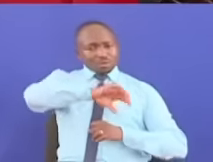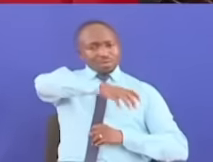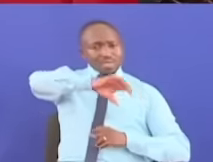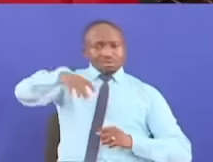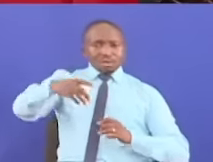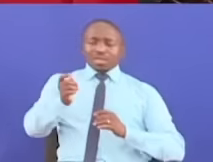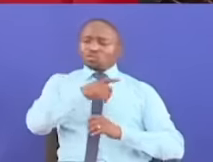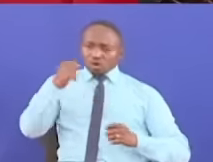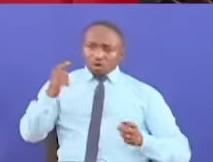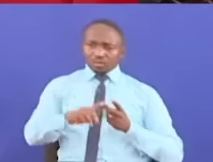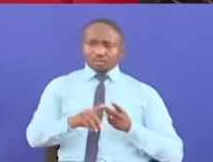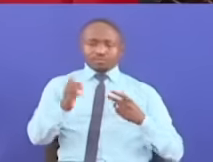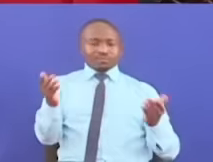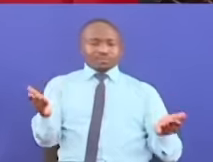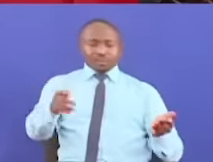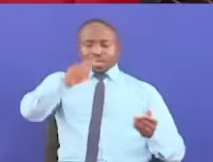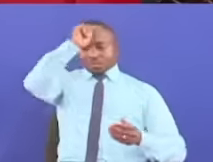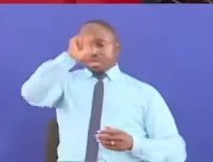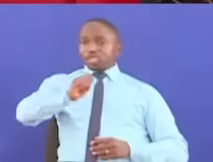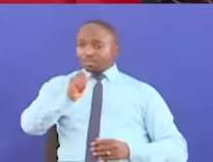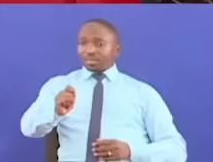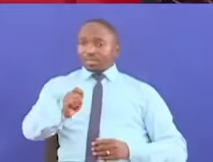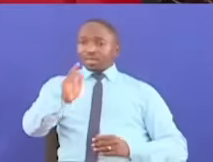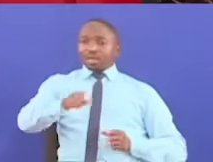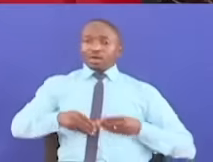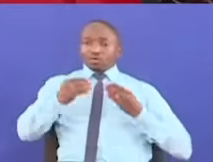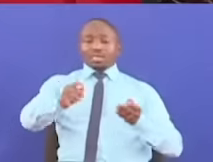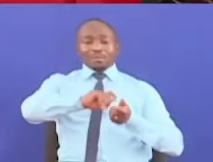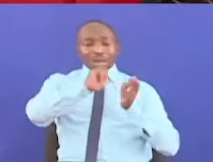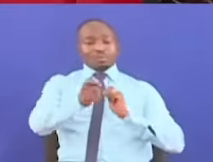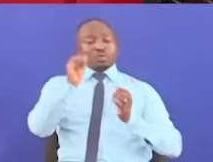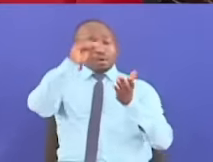yetu yanayosema Spa nus suda kula